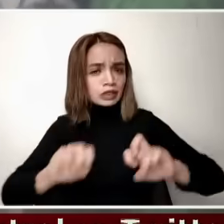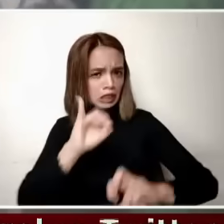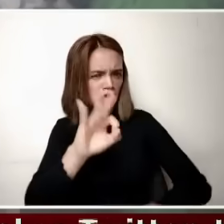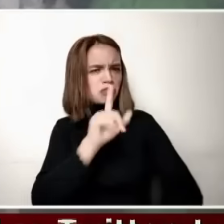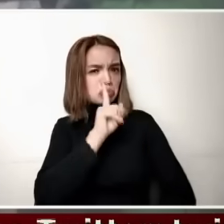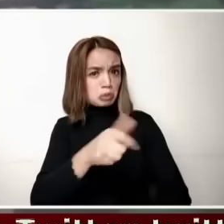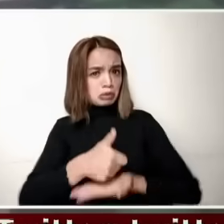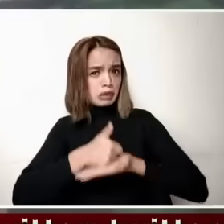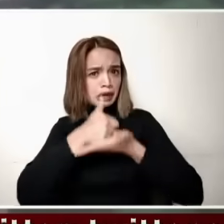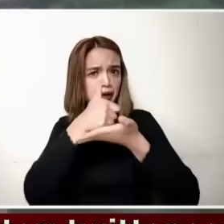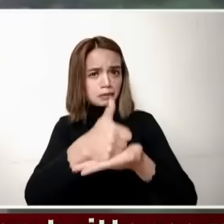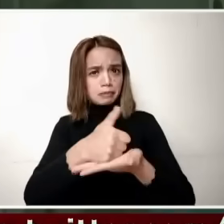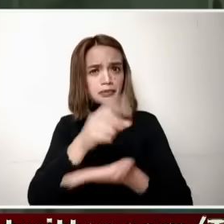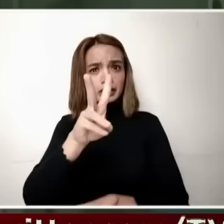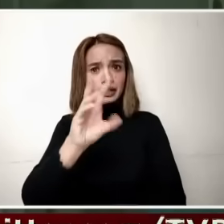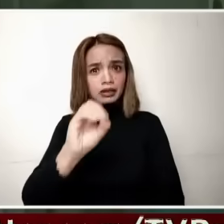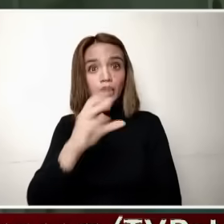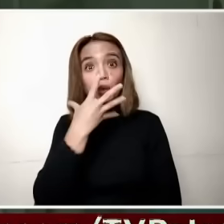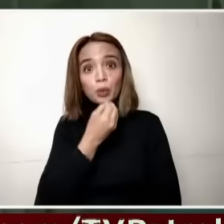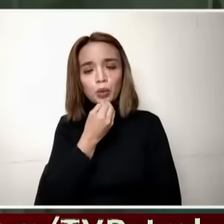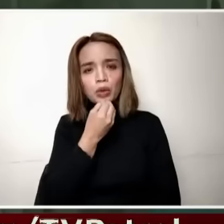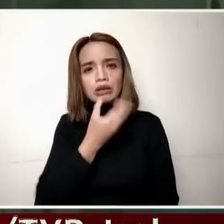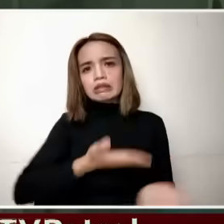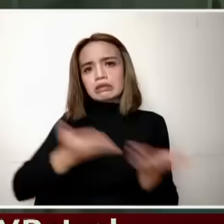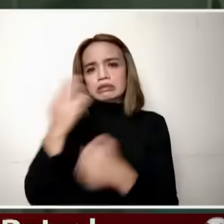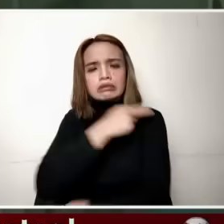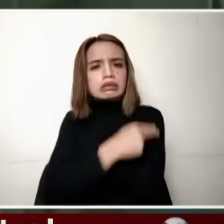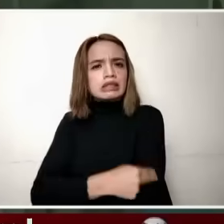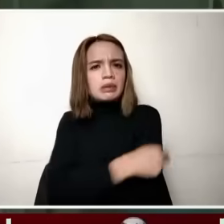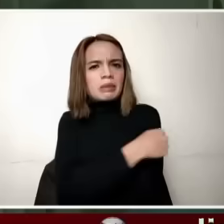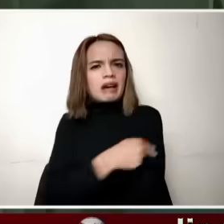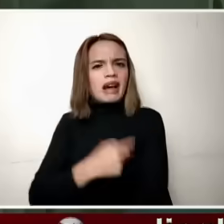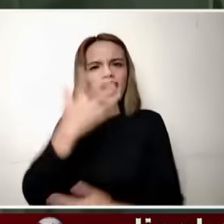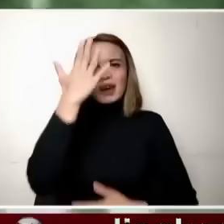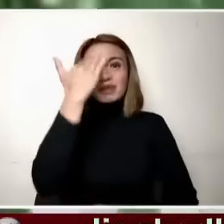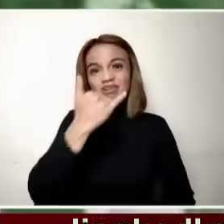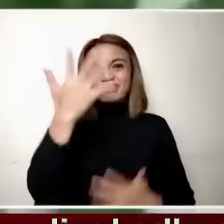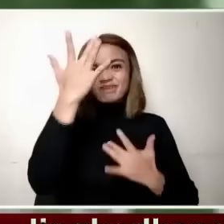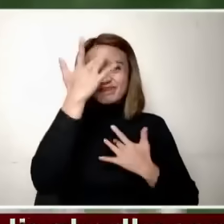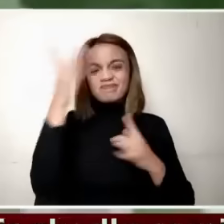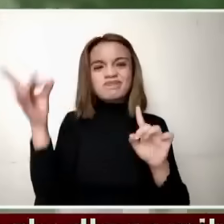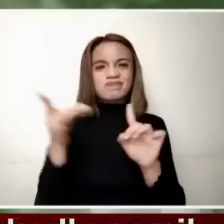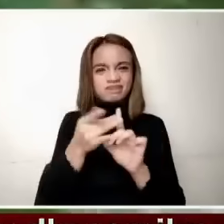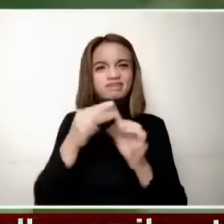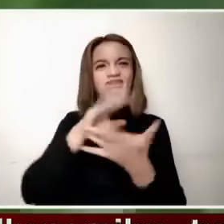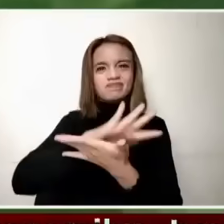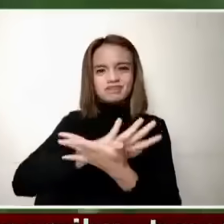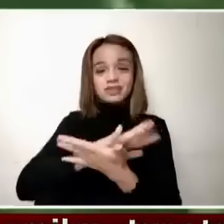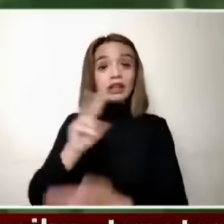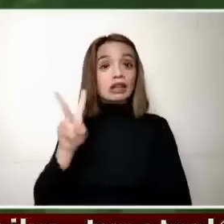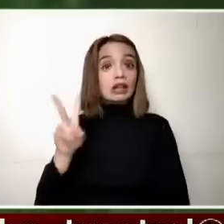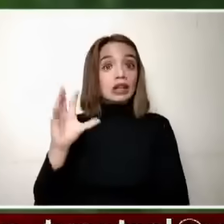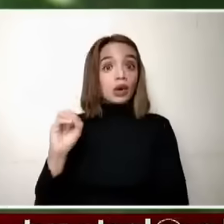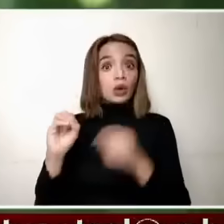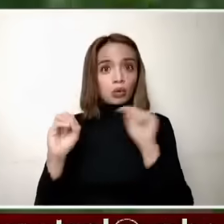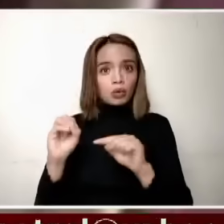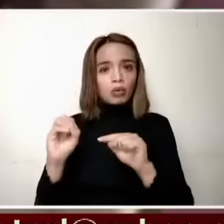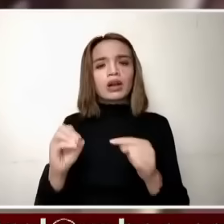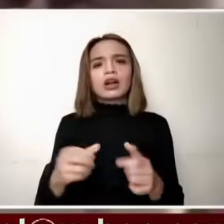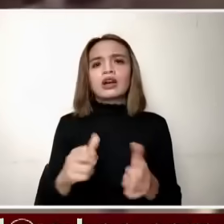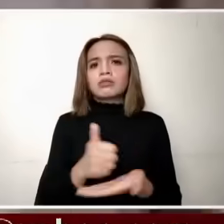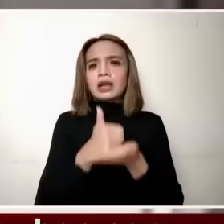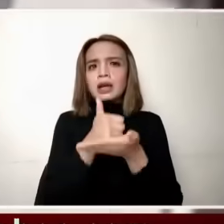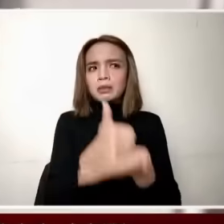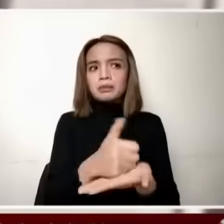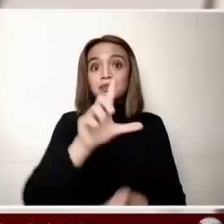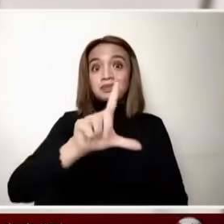mga na-ospital dahil sa COVID. Bukod sa VCO, lumabas sa pag-aaral na nakakatulong din ang herbal medicine na lagundi